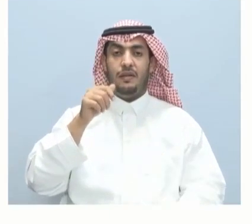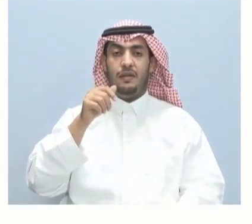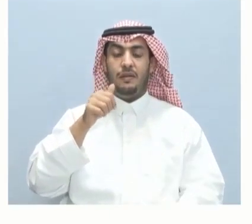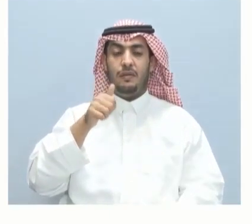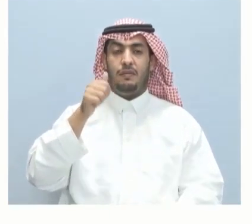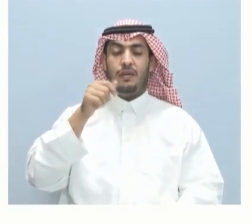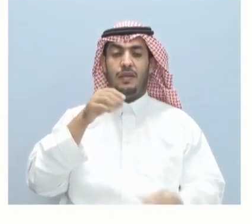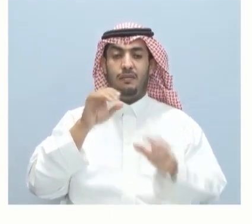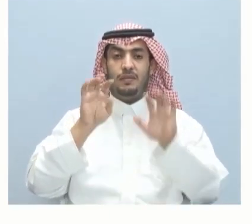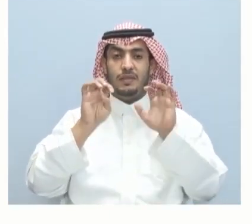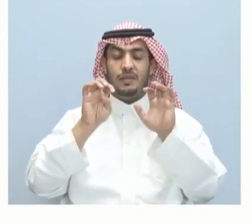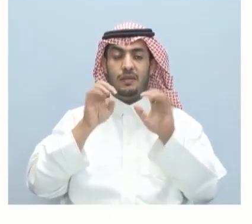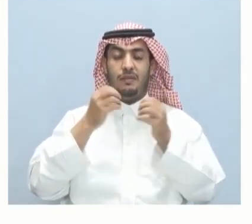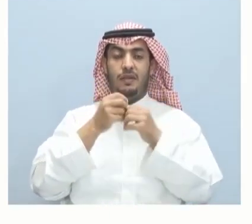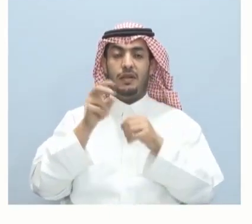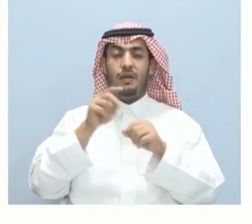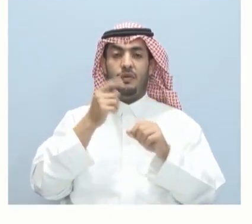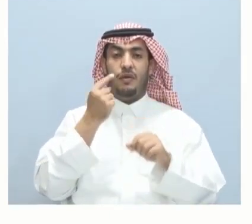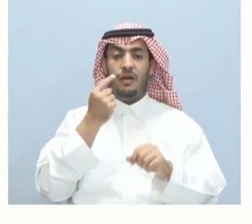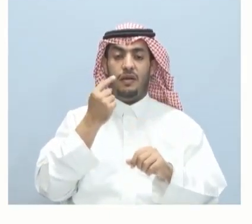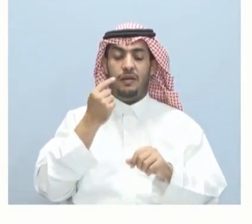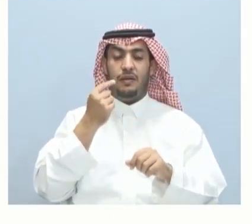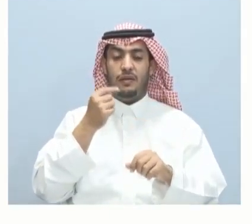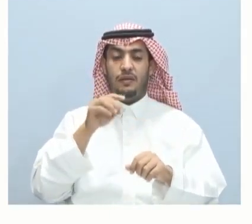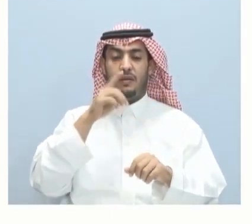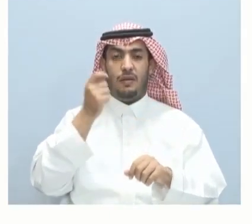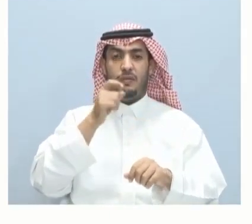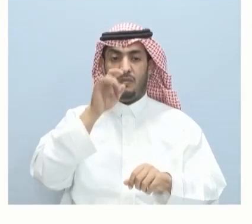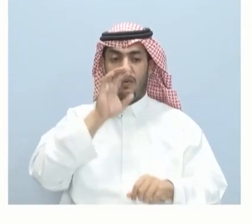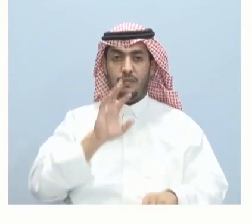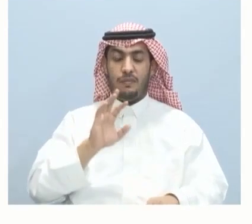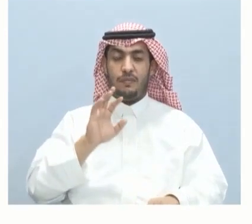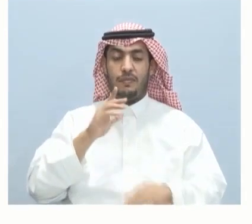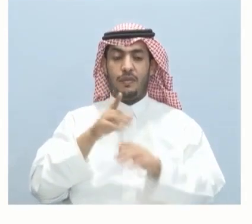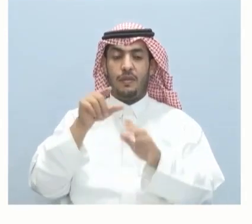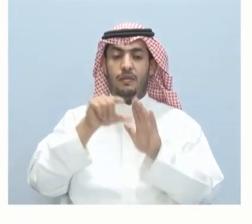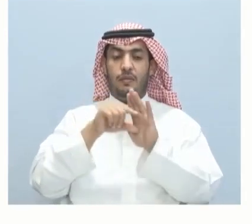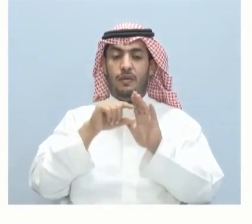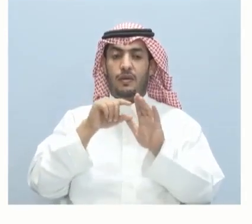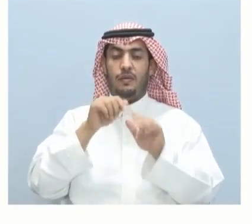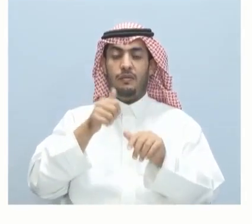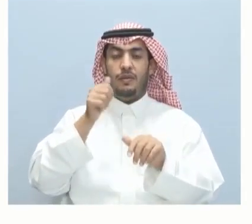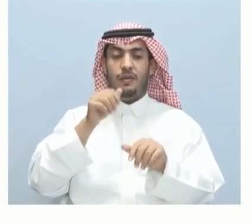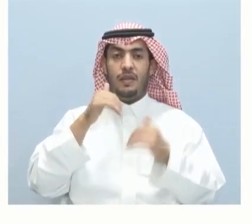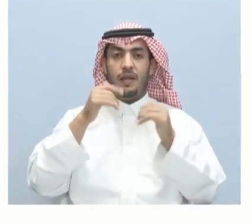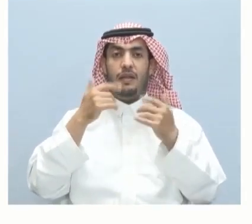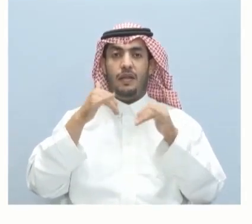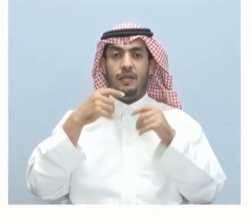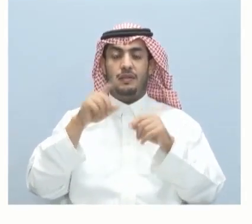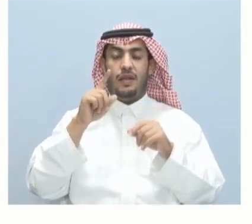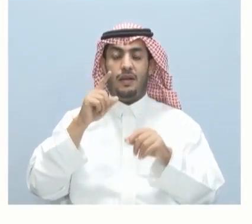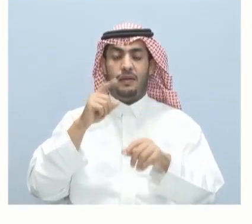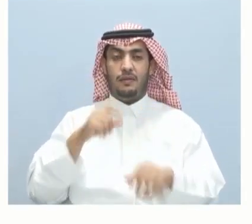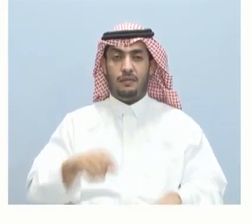هي ساين 90 تساوي واحد لذلك لا اكتبها يبدو موضوع هنا اصبح منطقيا جدا